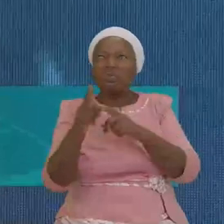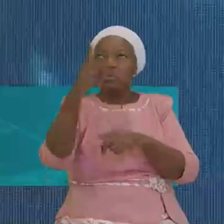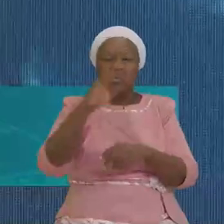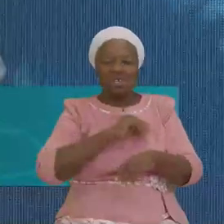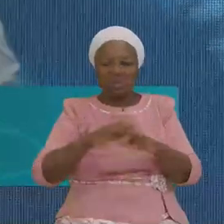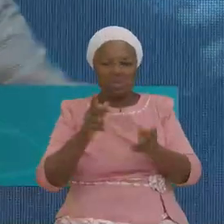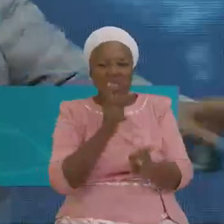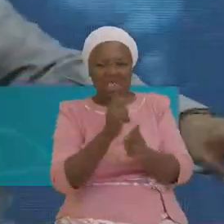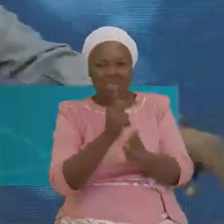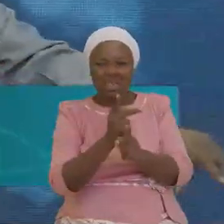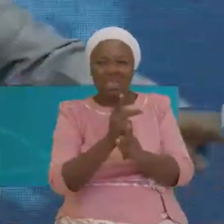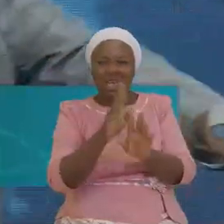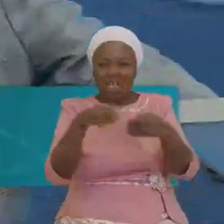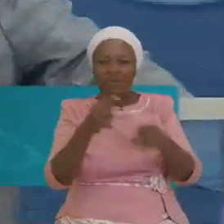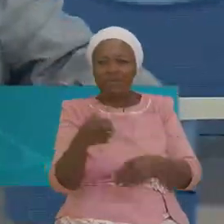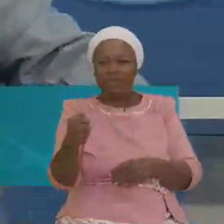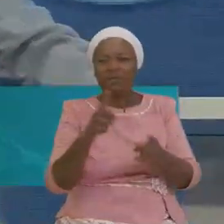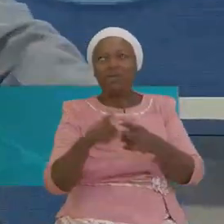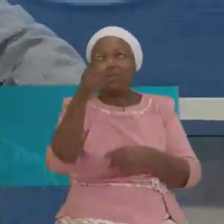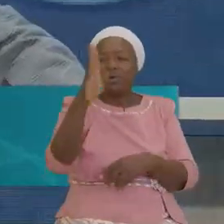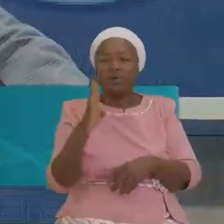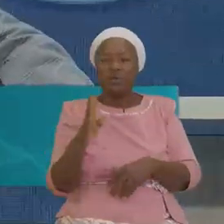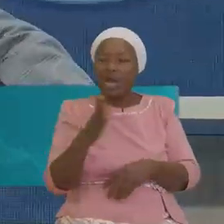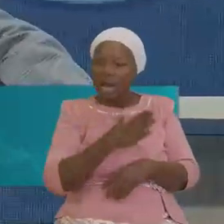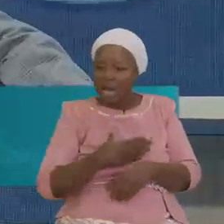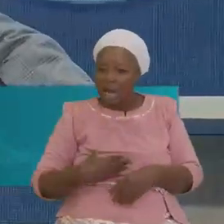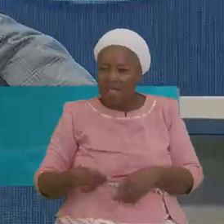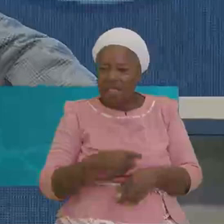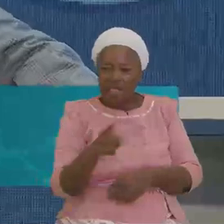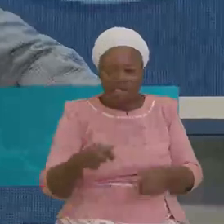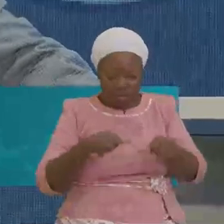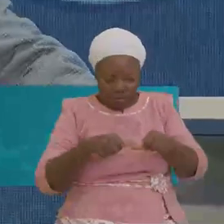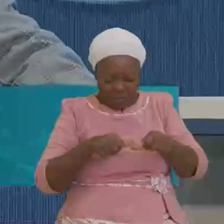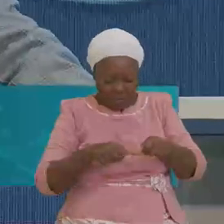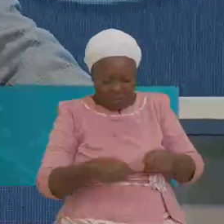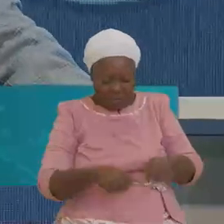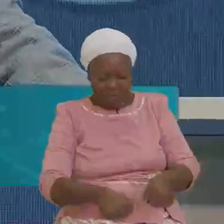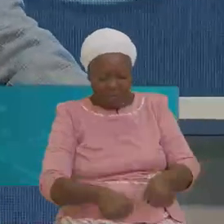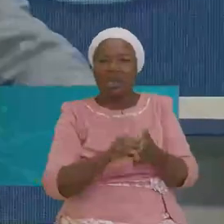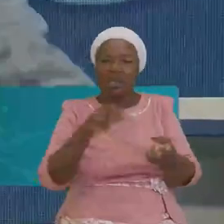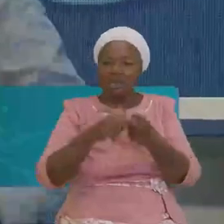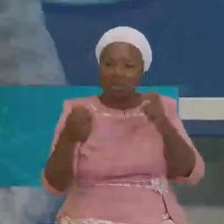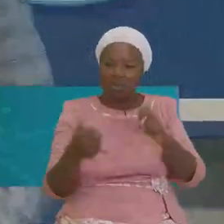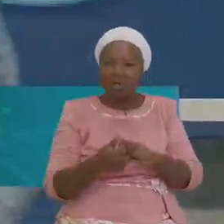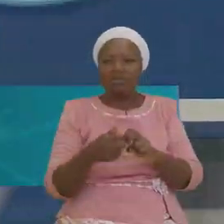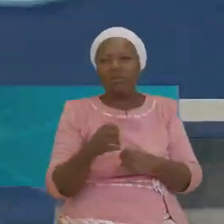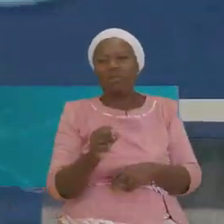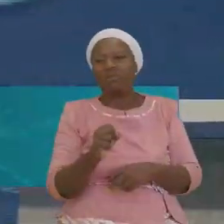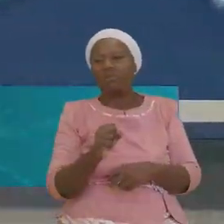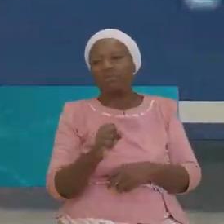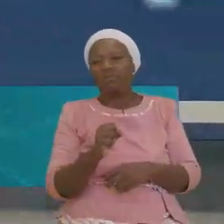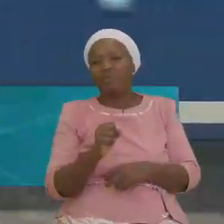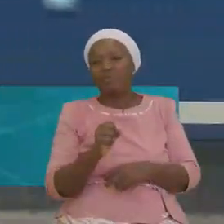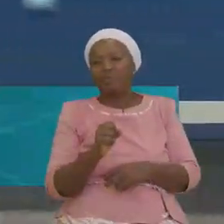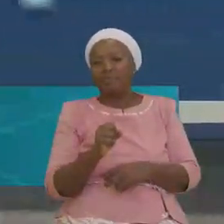Ils ne présentent pas le problème à Dieu. Ils ne se donnent pas au Seigneur. Et